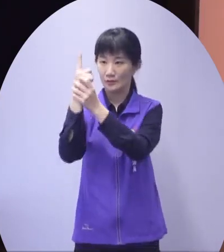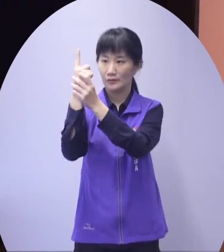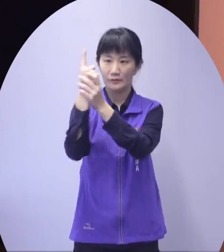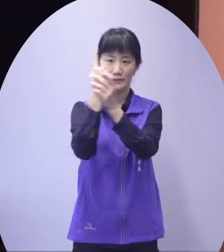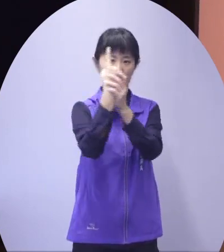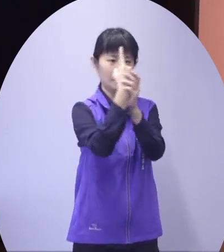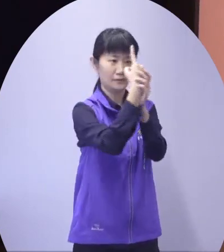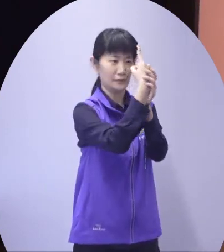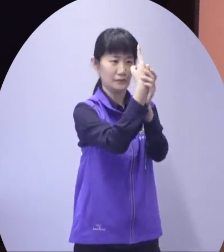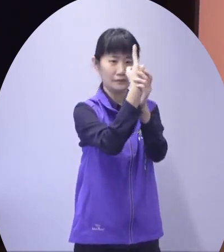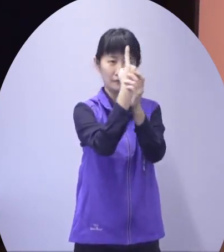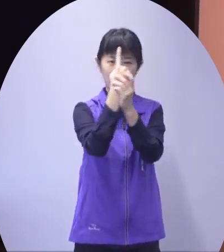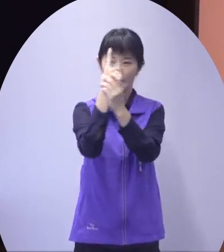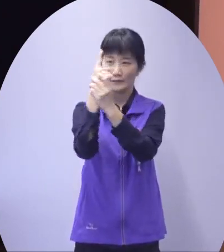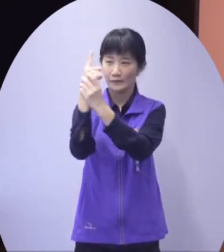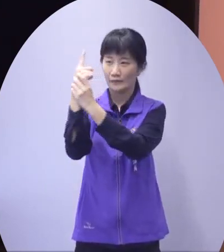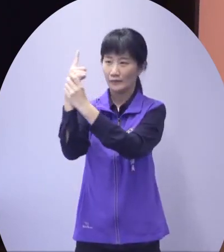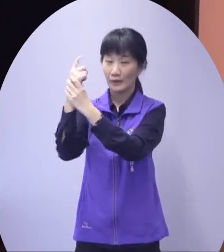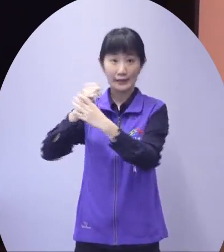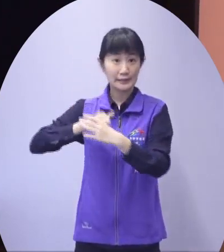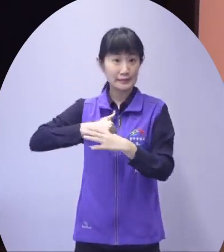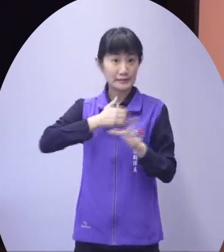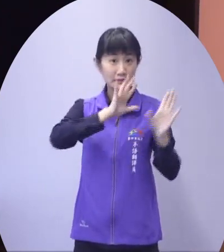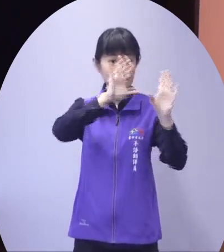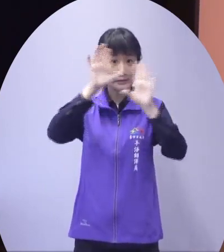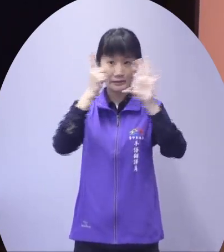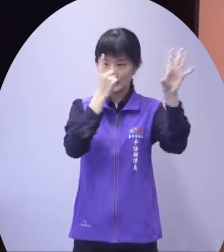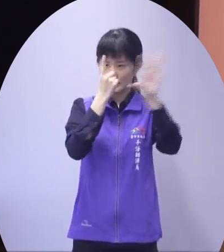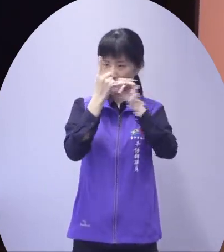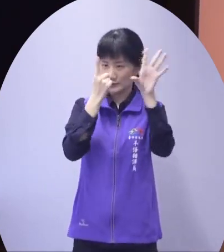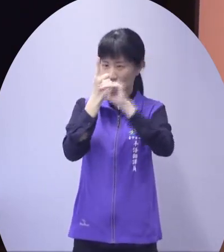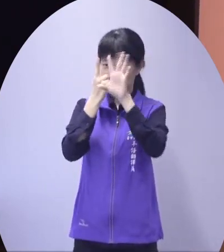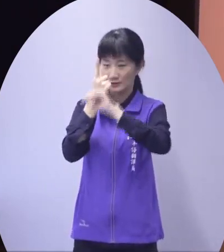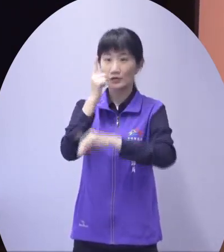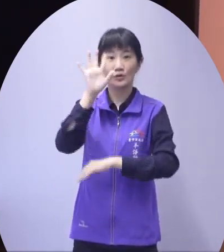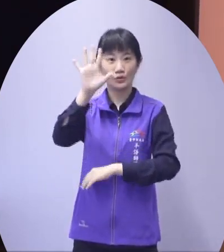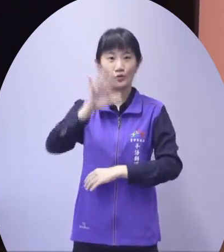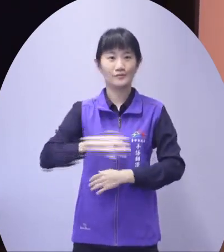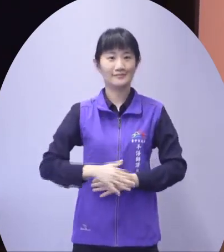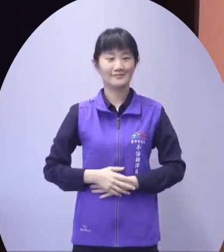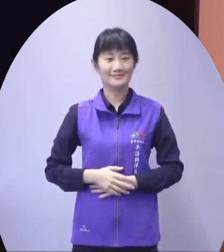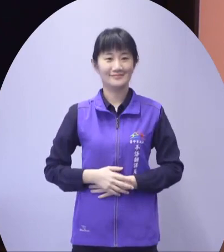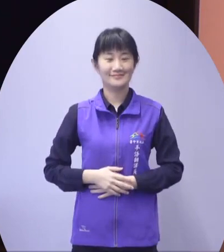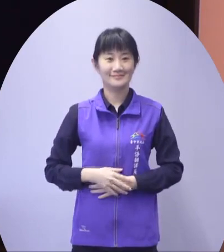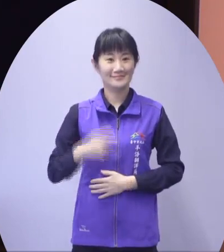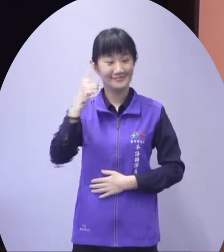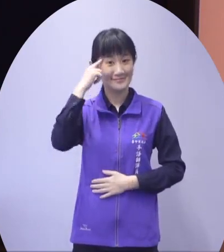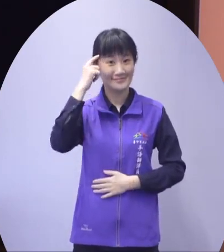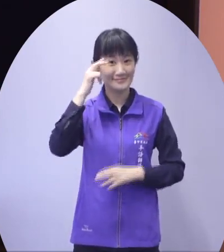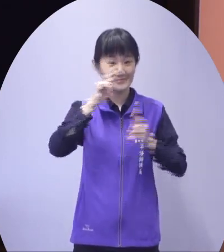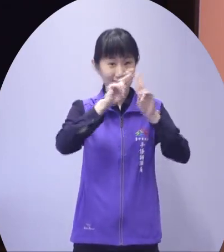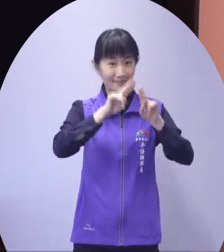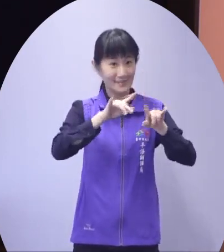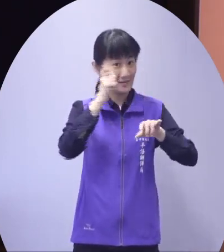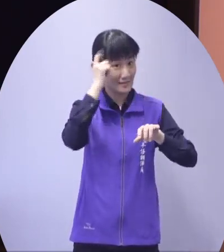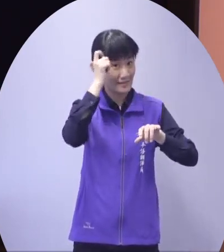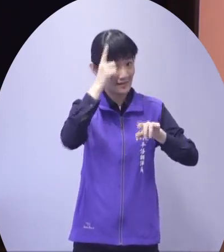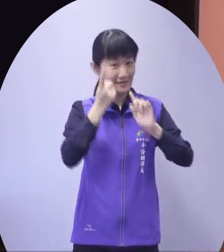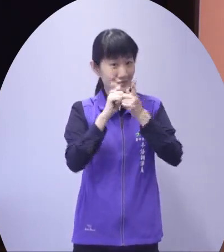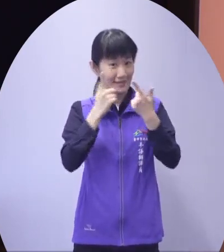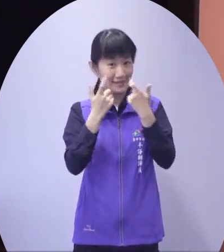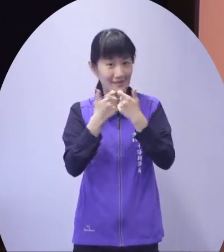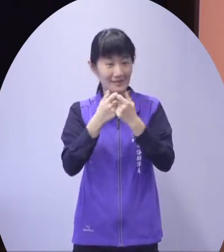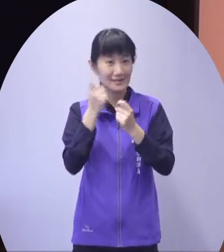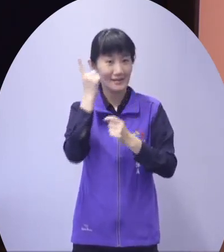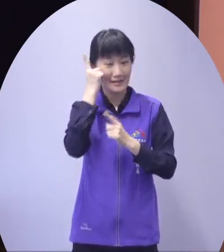右都可以看到现场的实景。那这部分呢，我想是我们推广智慧观光其中的一个方式。那么要离开的话